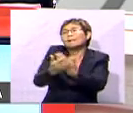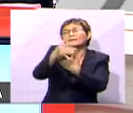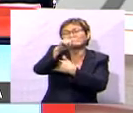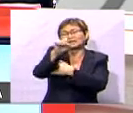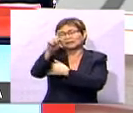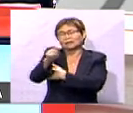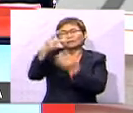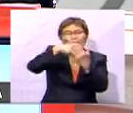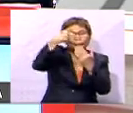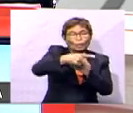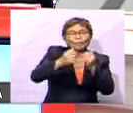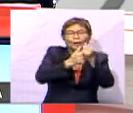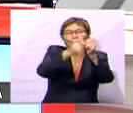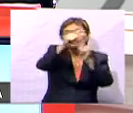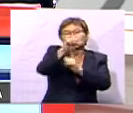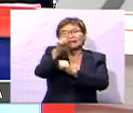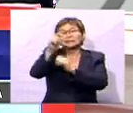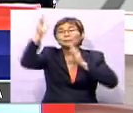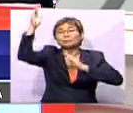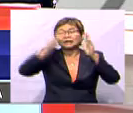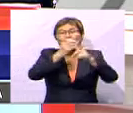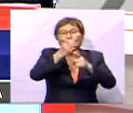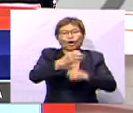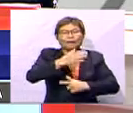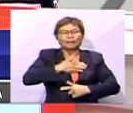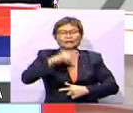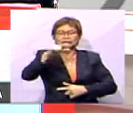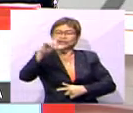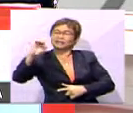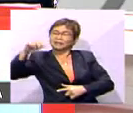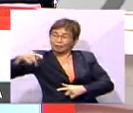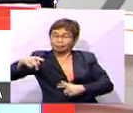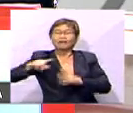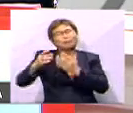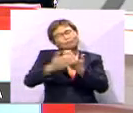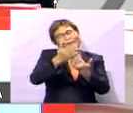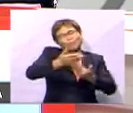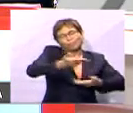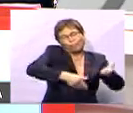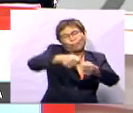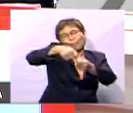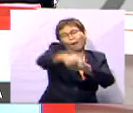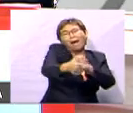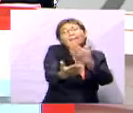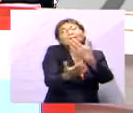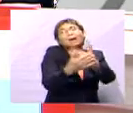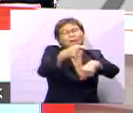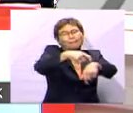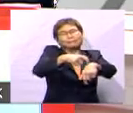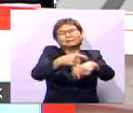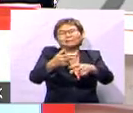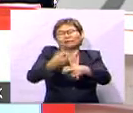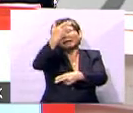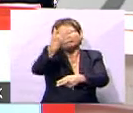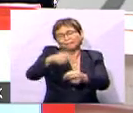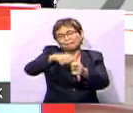Program Jaminan Pematuhan GST Malaysia atau MyGCAP akan memudahkan urusan bayaran balik dengan tempoh yang lebih